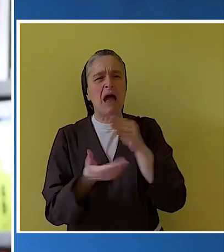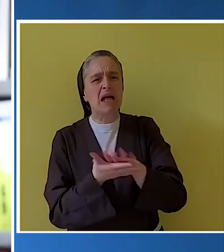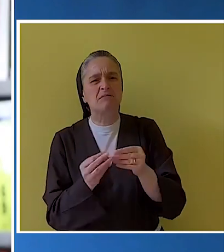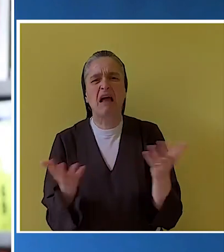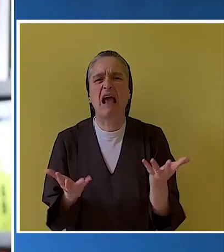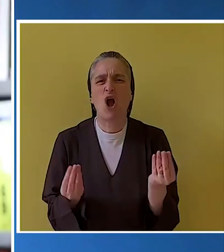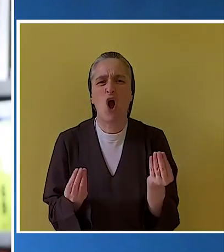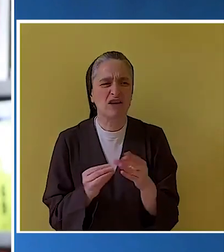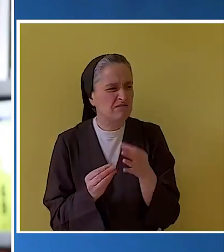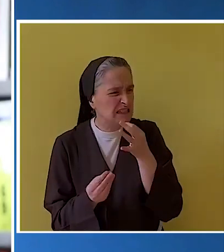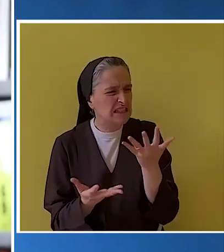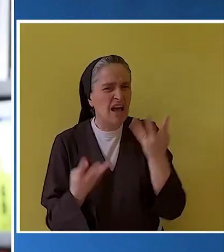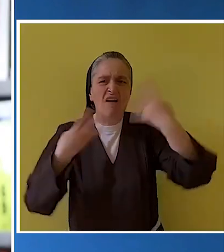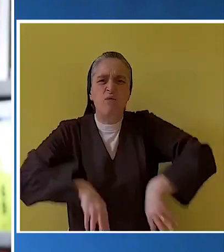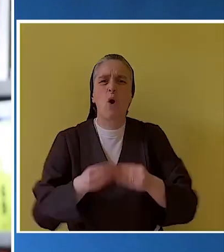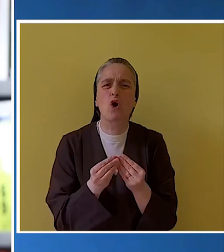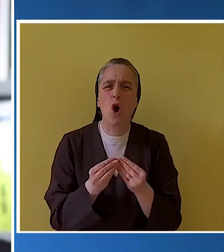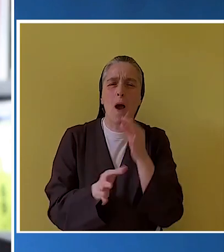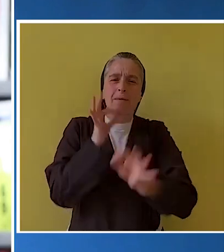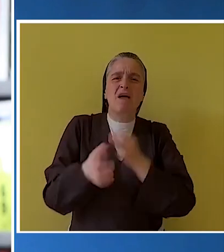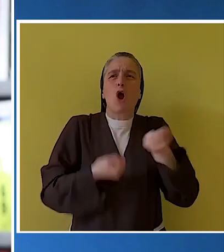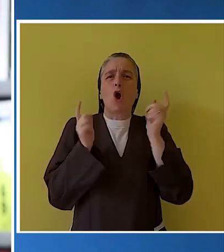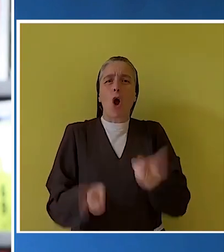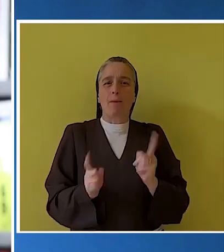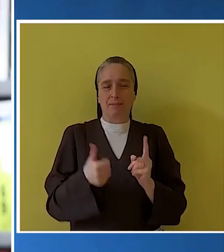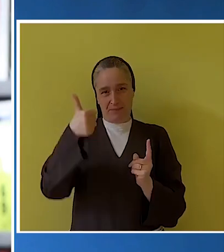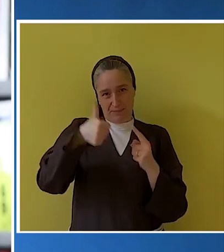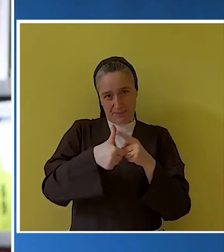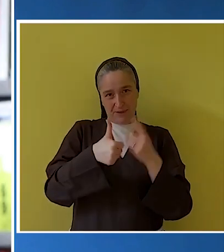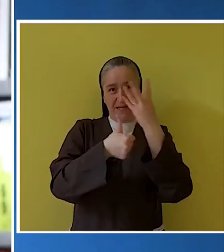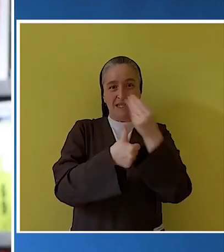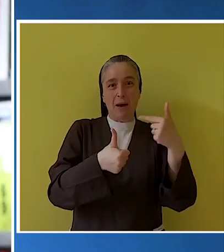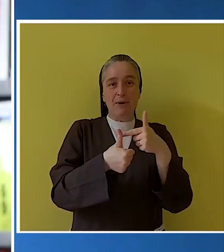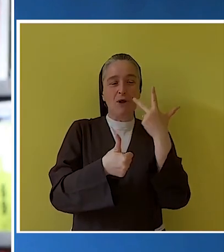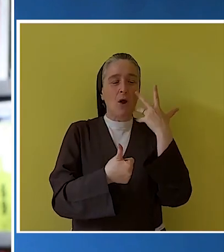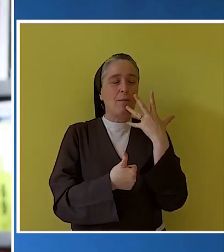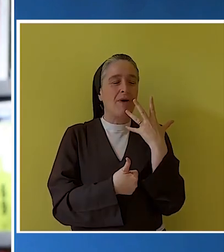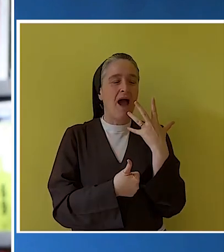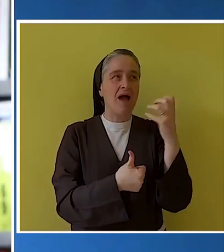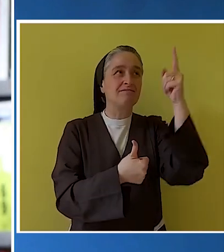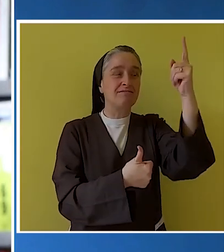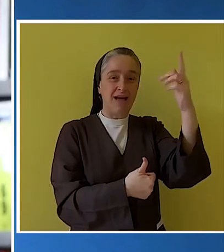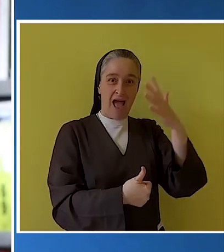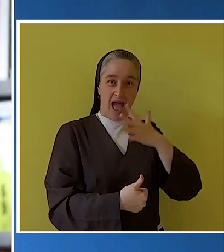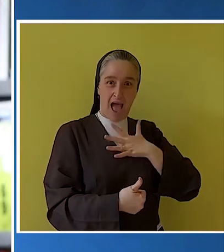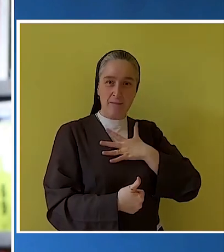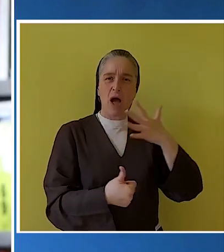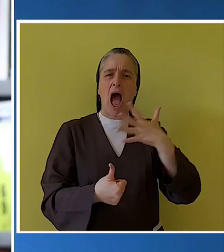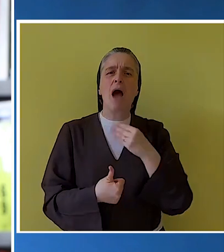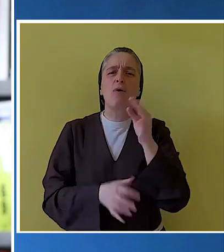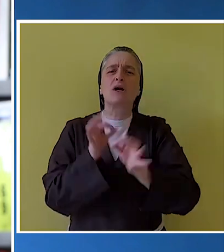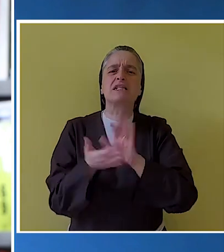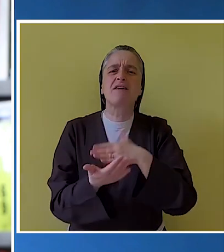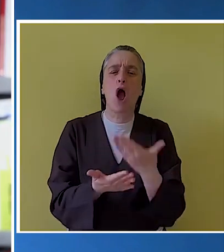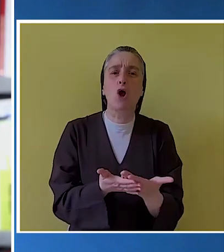Santo? Come funziona? Come si comporta? 1. Lo Spirito attrae. Dio è amore e l'amore funziona per attrazione, non